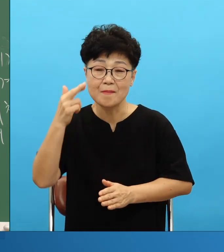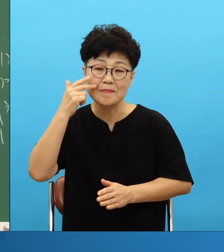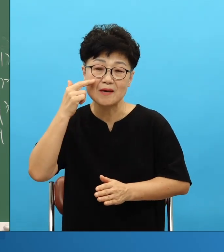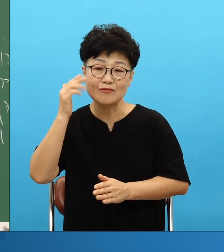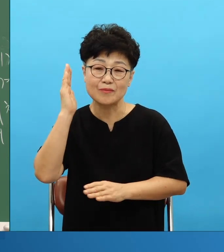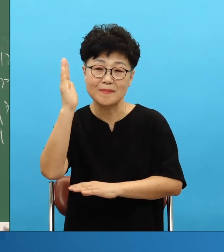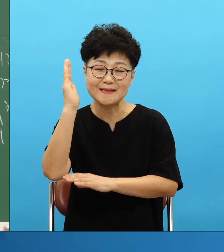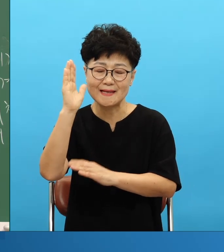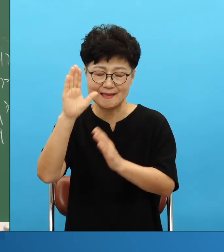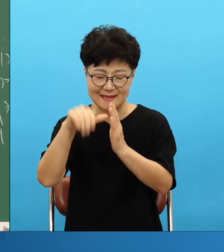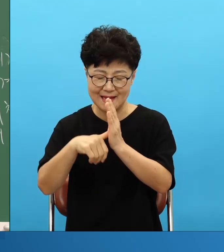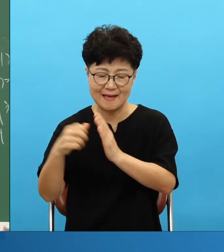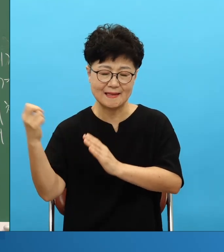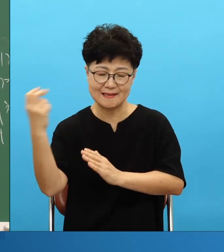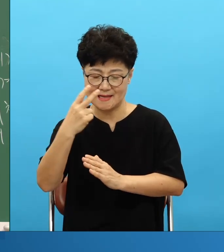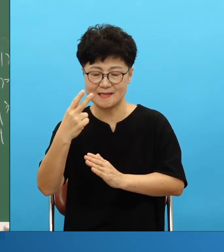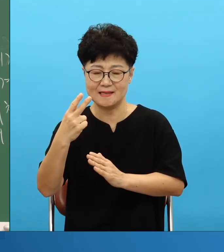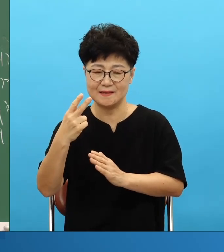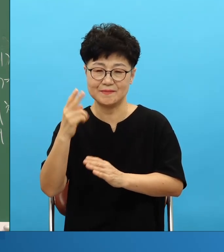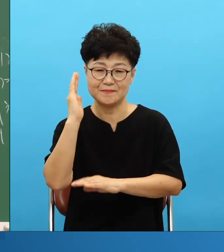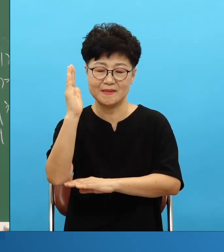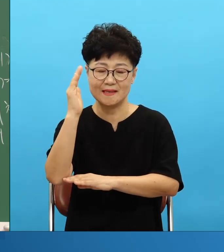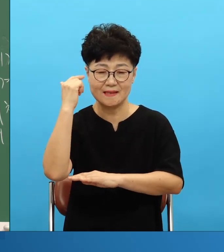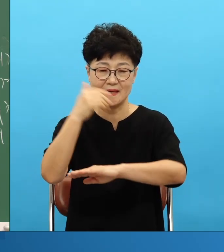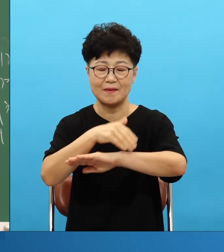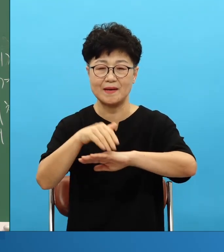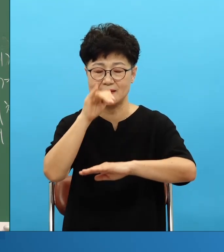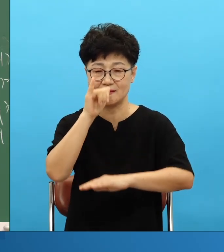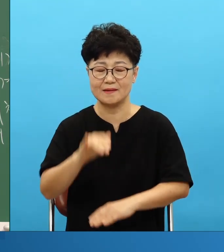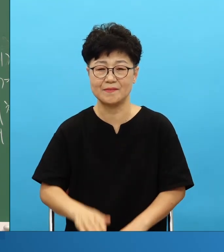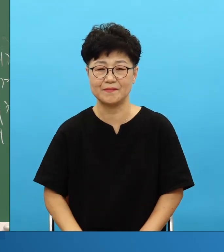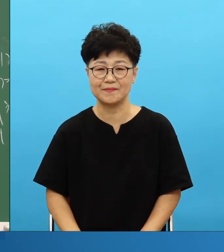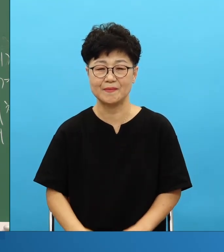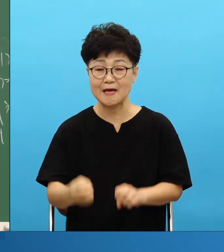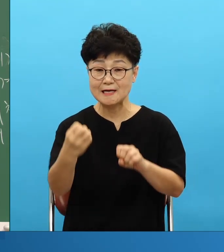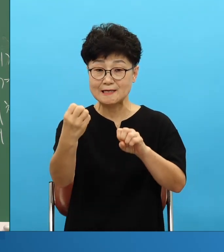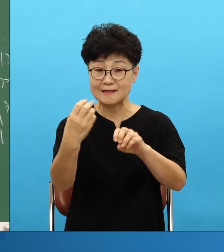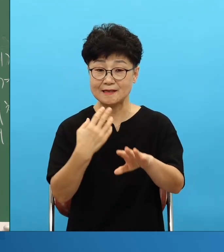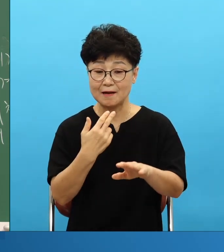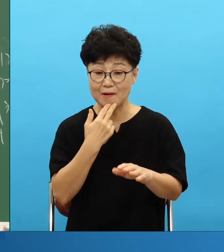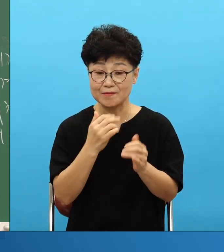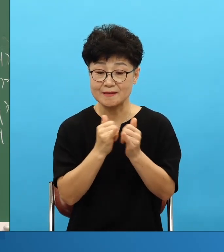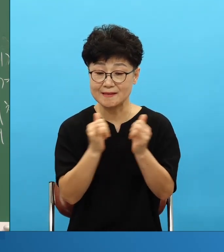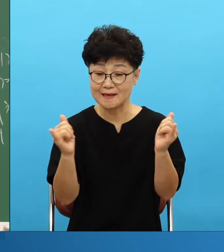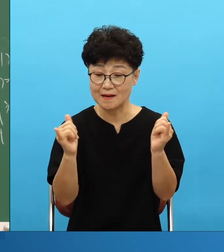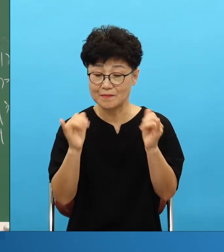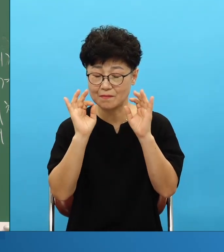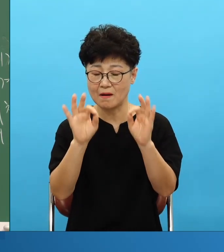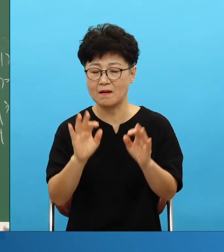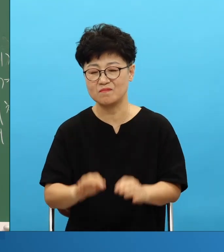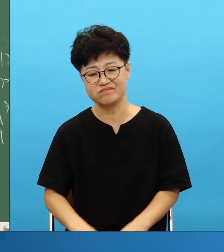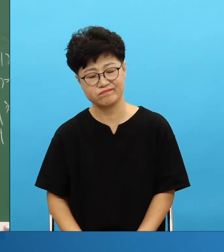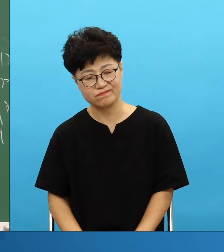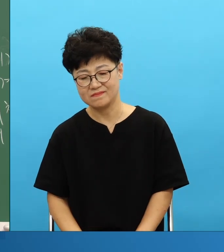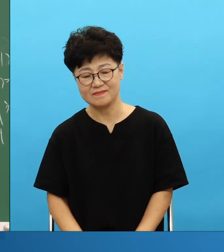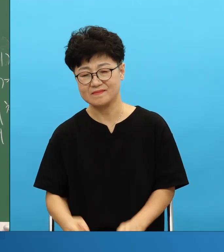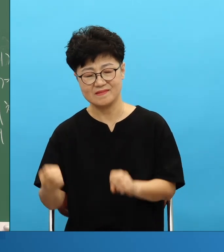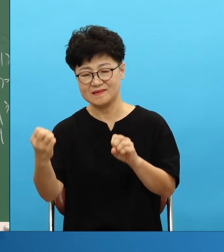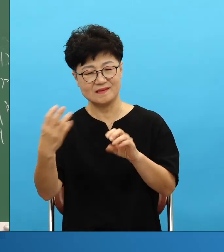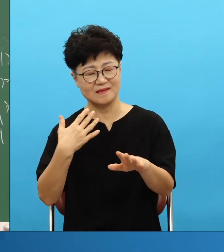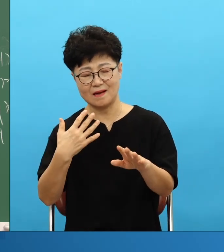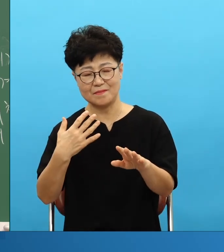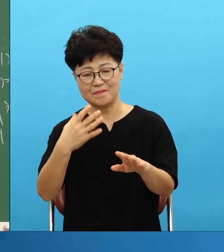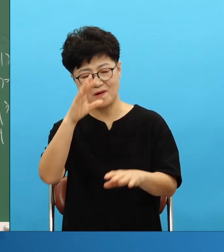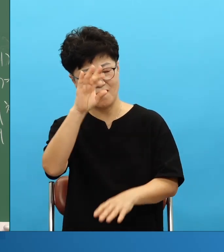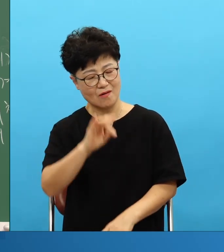Persons Conference. 거의 응답 못 받은 사람이 말도 왜 그러냐? 응답 받을 수 없는 조건이기 때문에 그렇습니다. There are many people who are not receiving answers. And why is that? Because